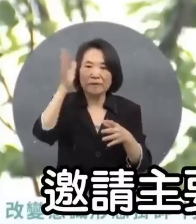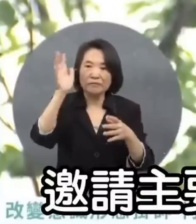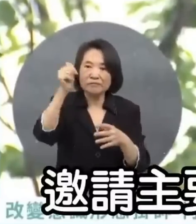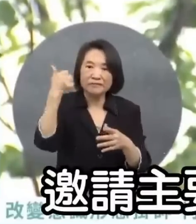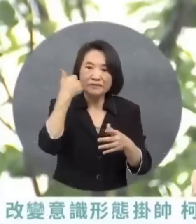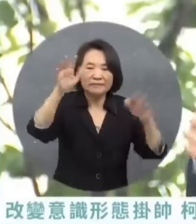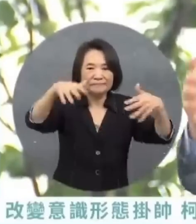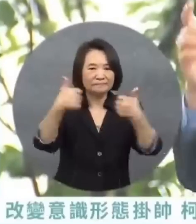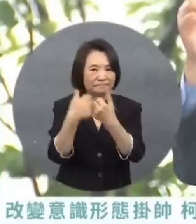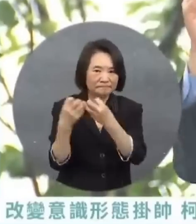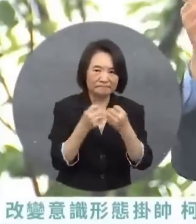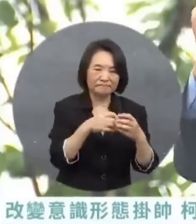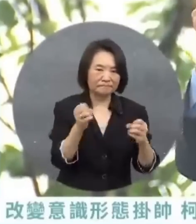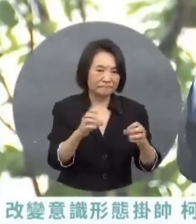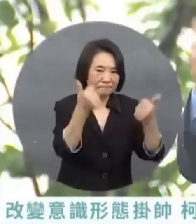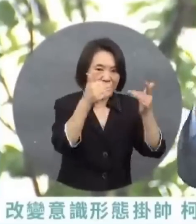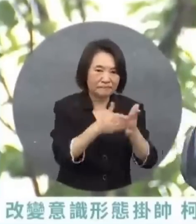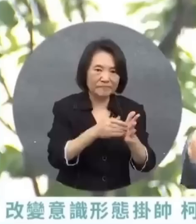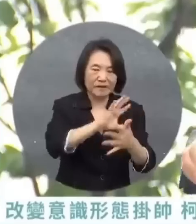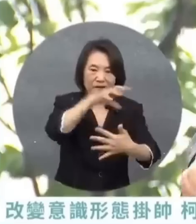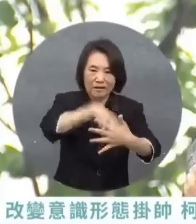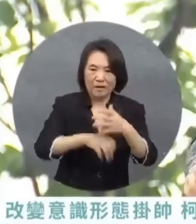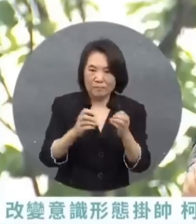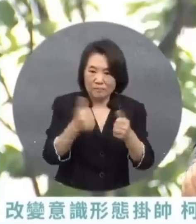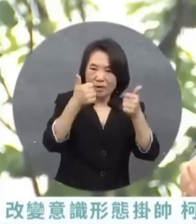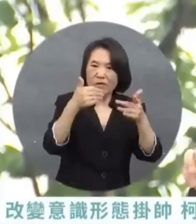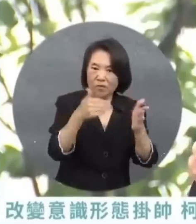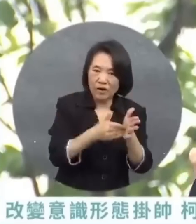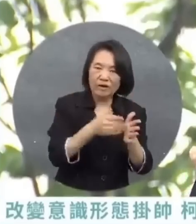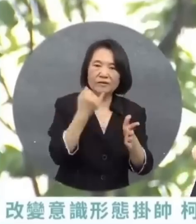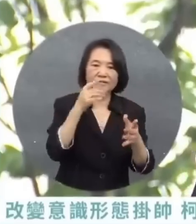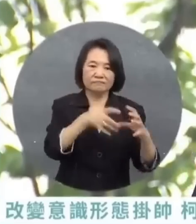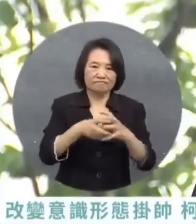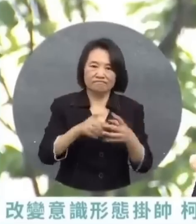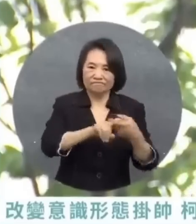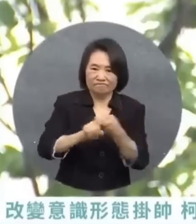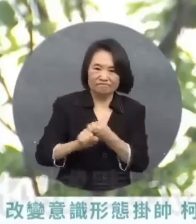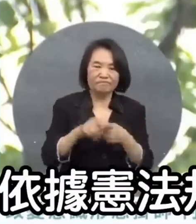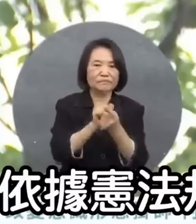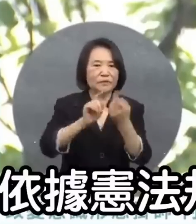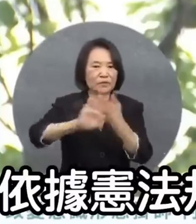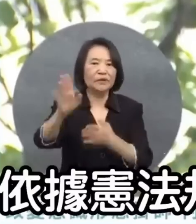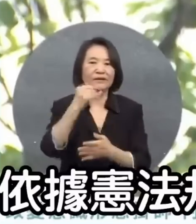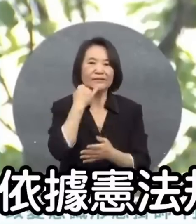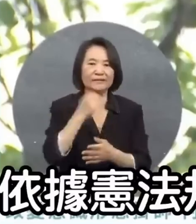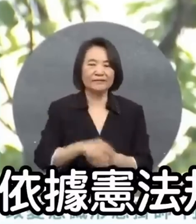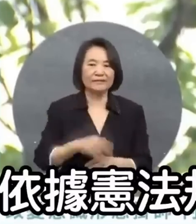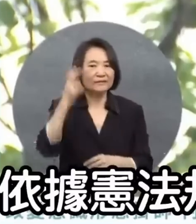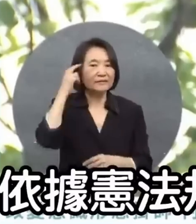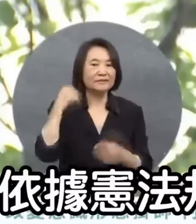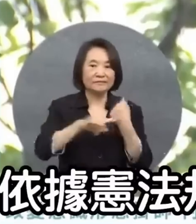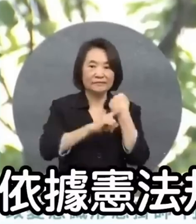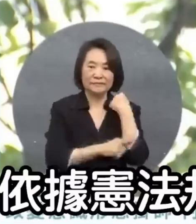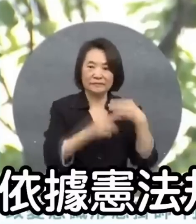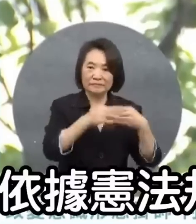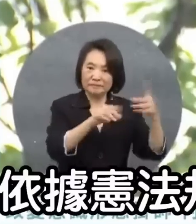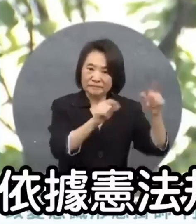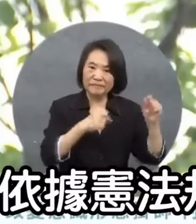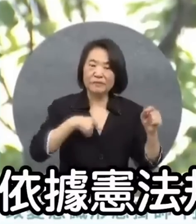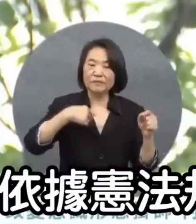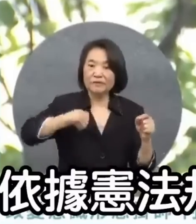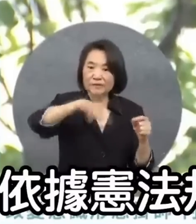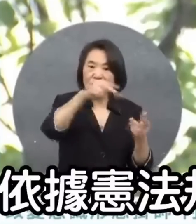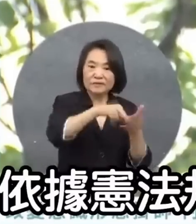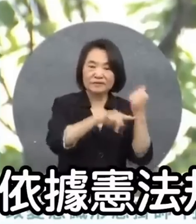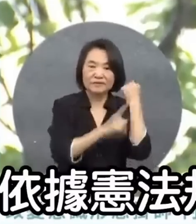聚共识。唯有内部有共识，才能团结对外。依据宪法规定，到立法院进